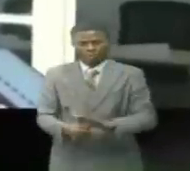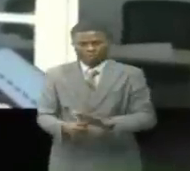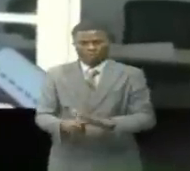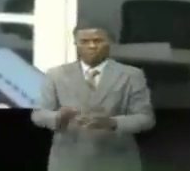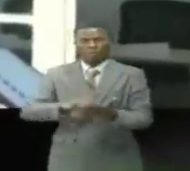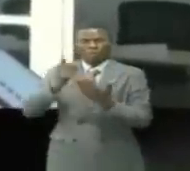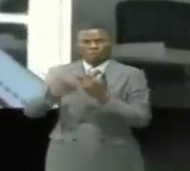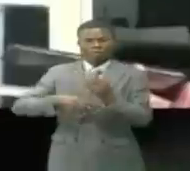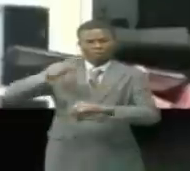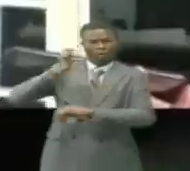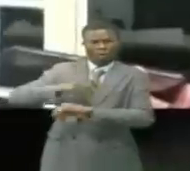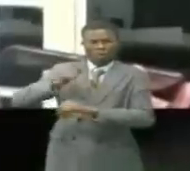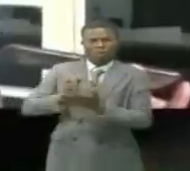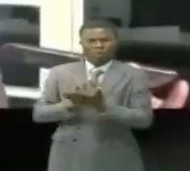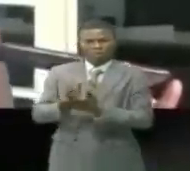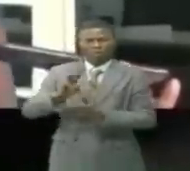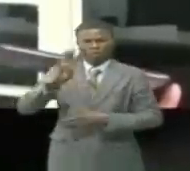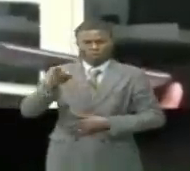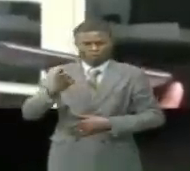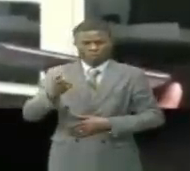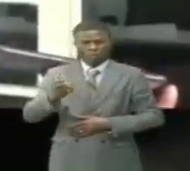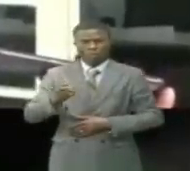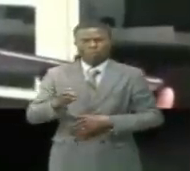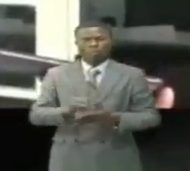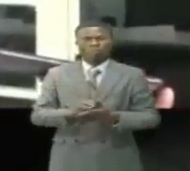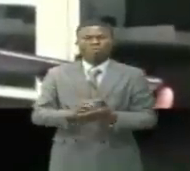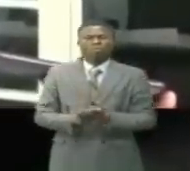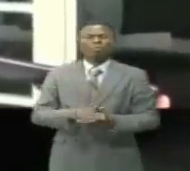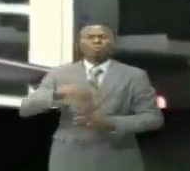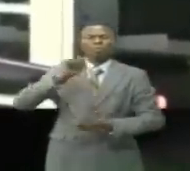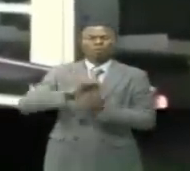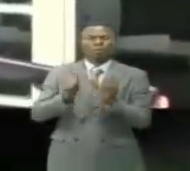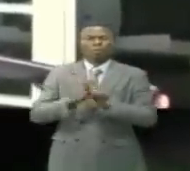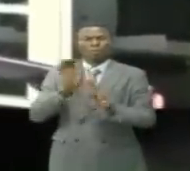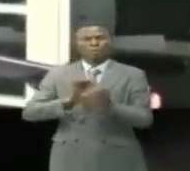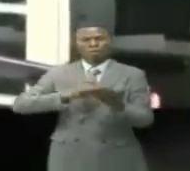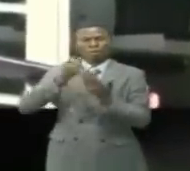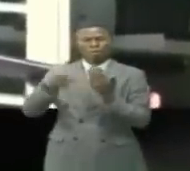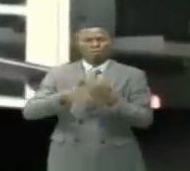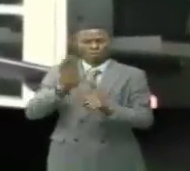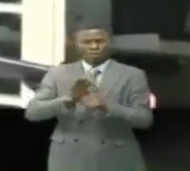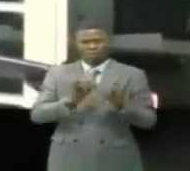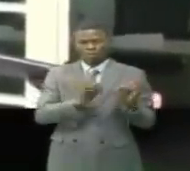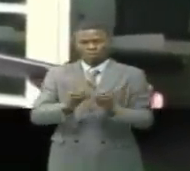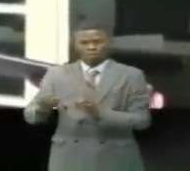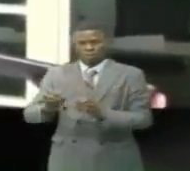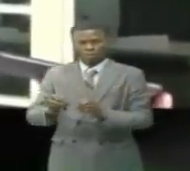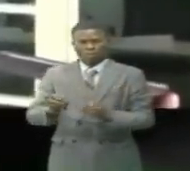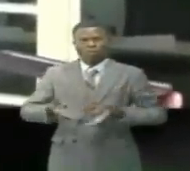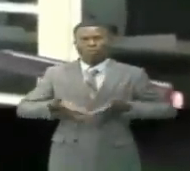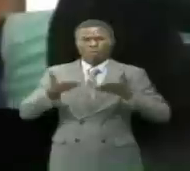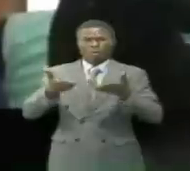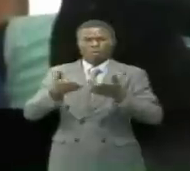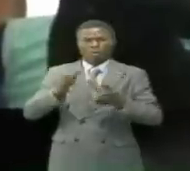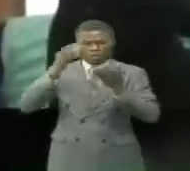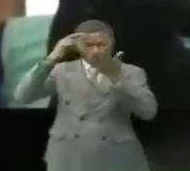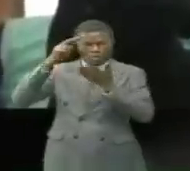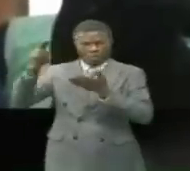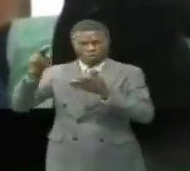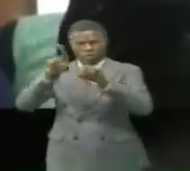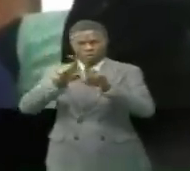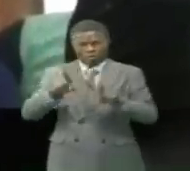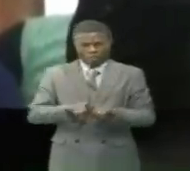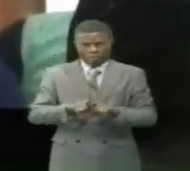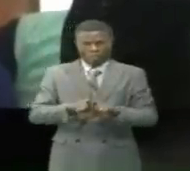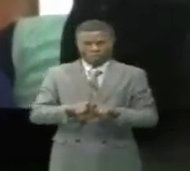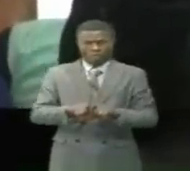et judiciaire. Troisièmement, il y aura des procès fictifs qui seront organisés sous forme de concours entre universités. Et puis, on va aussi